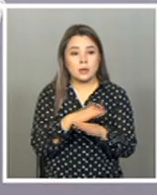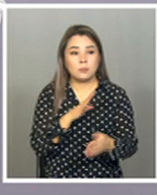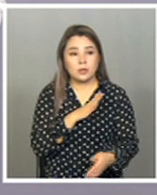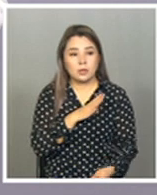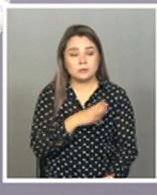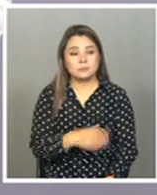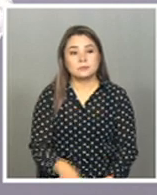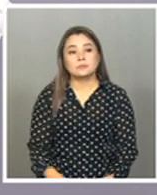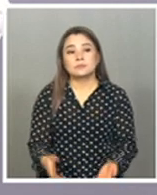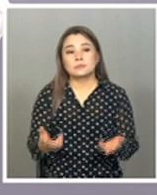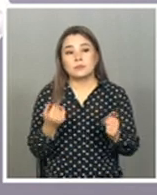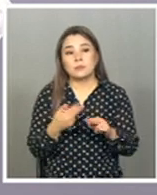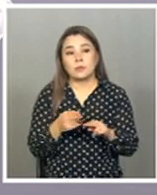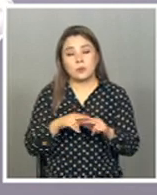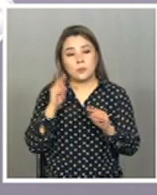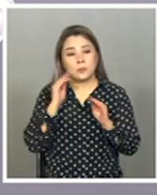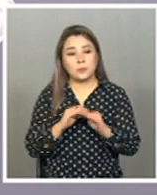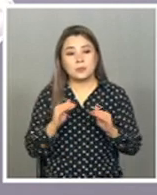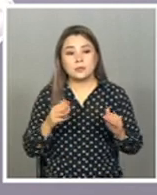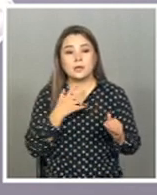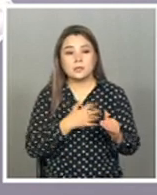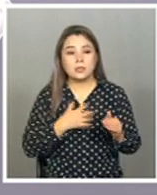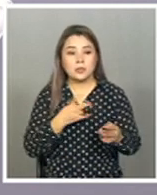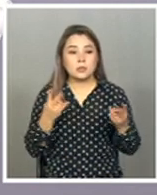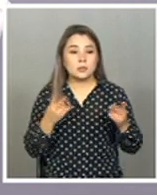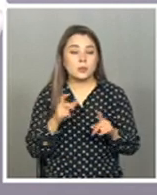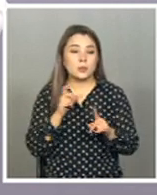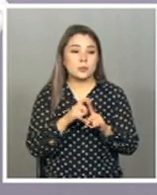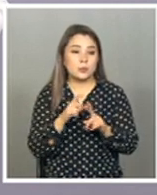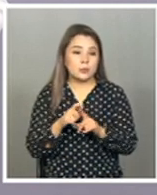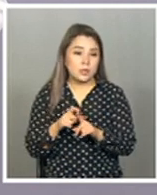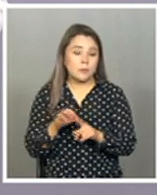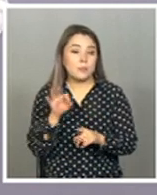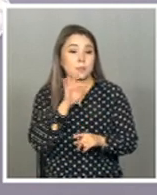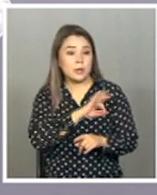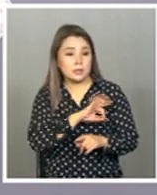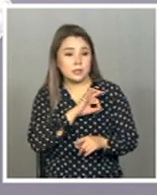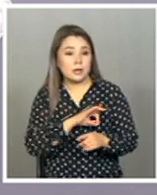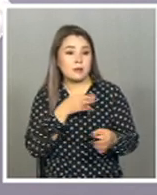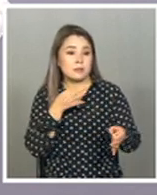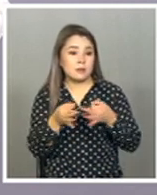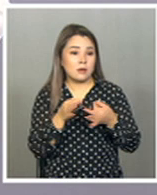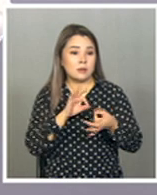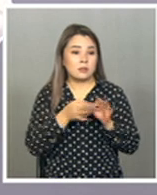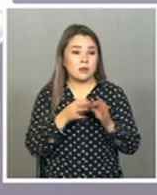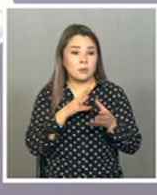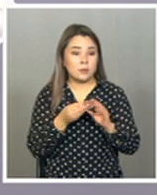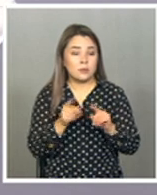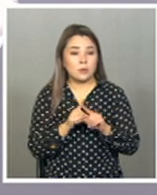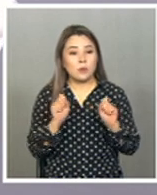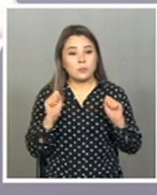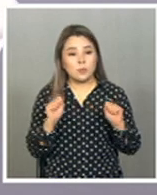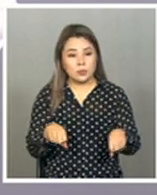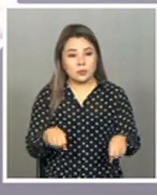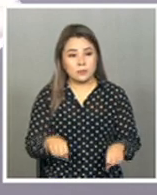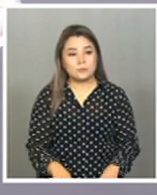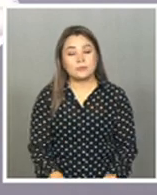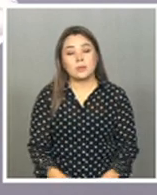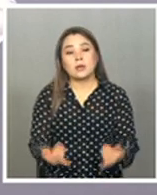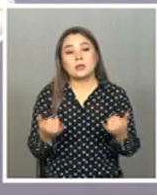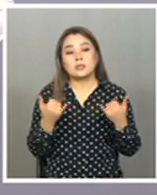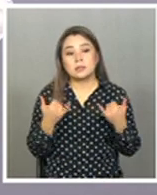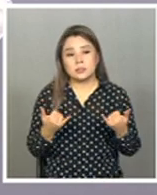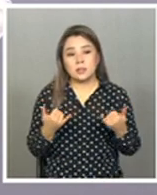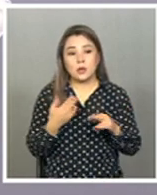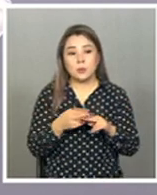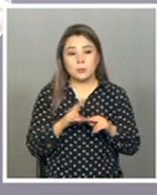Міне оқушылар, қажетті сөздерді пайдалана отырып, осындай диалог құруға болады екен. Ендеше,